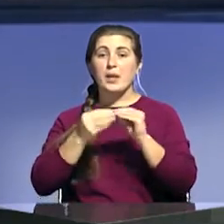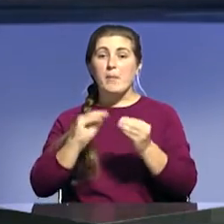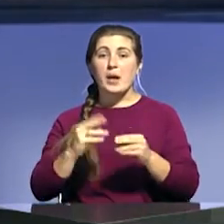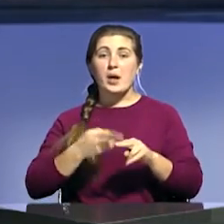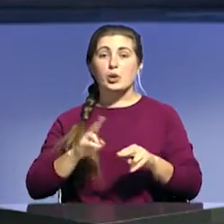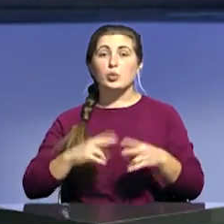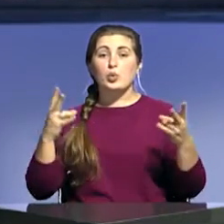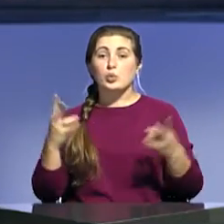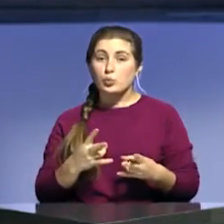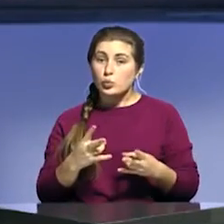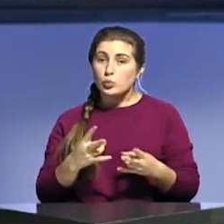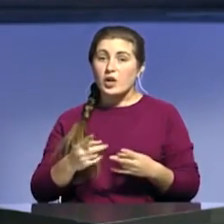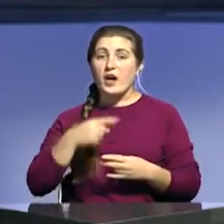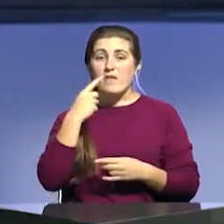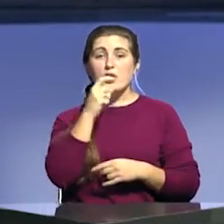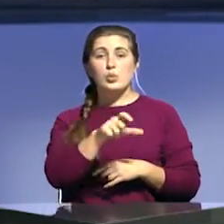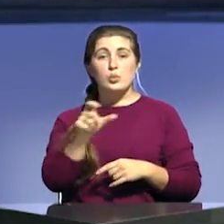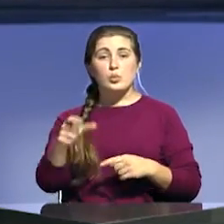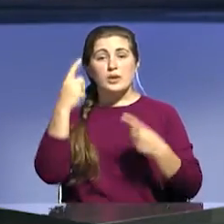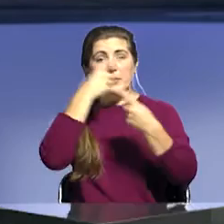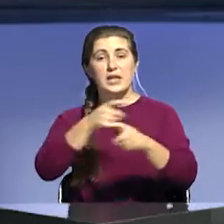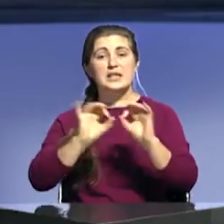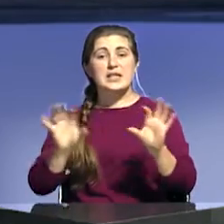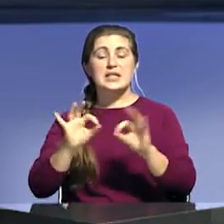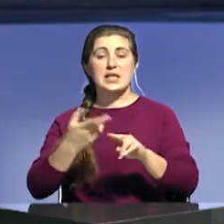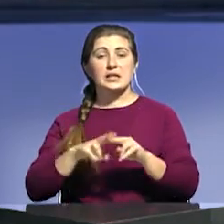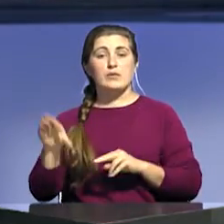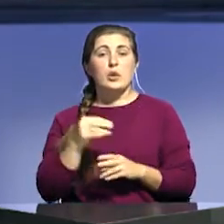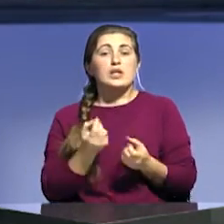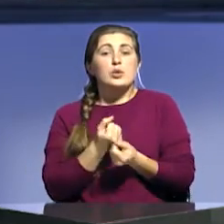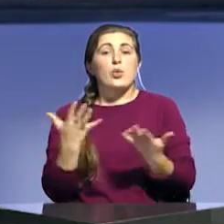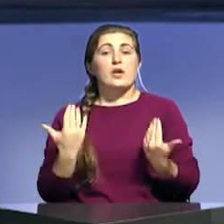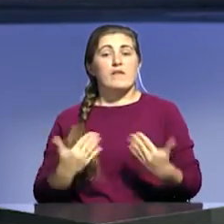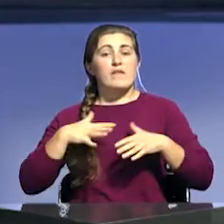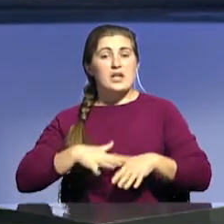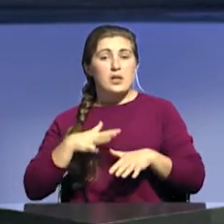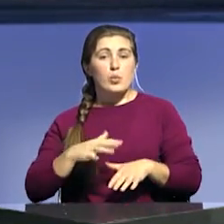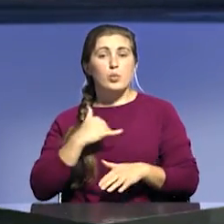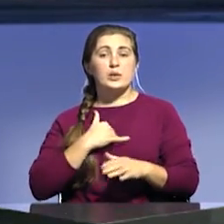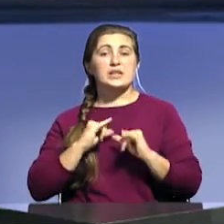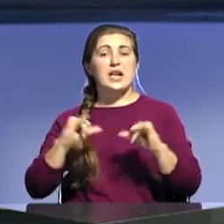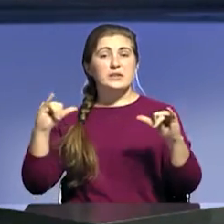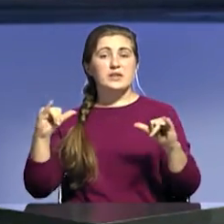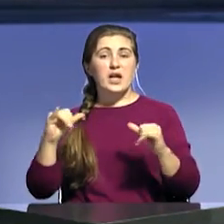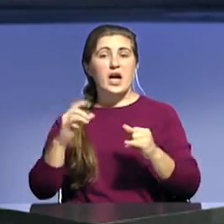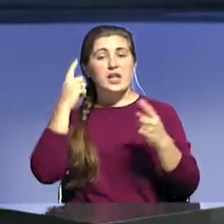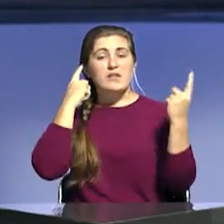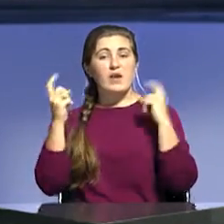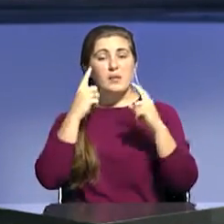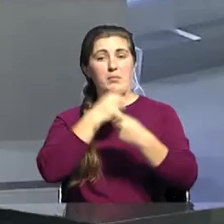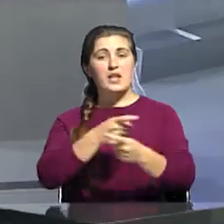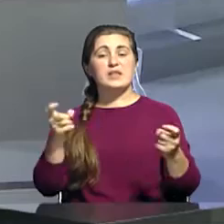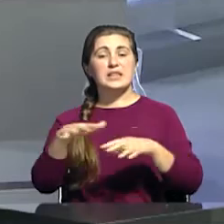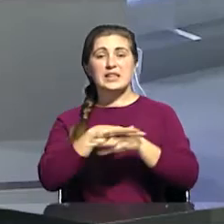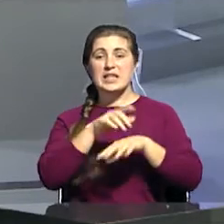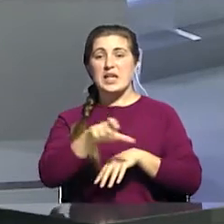которой нужно говорить людям, доносить все это им. Насколько вот в Крыму у нас развита непосредственно информированность населения